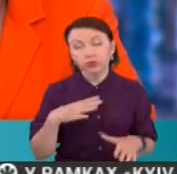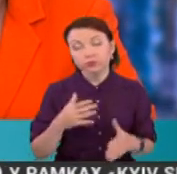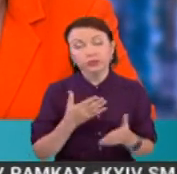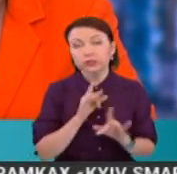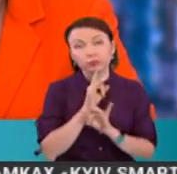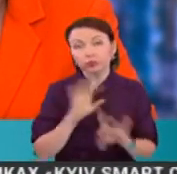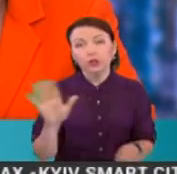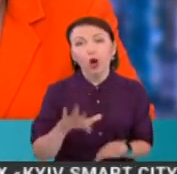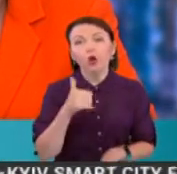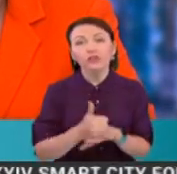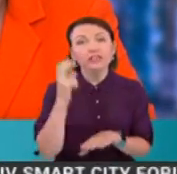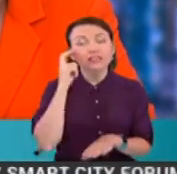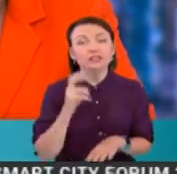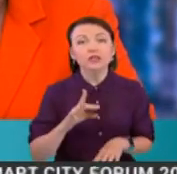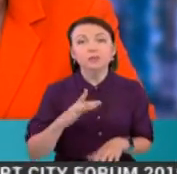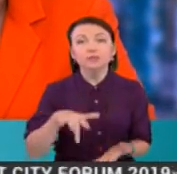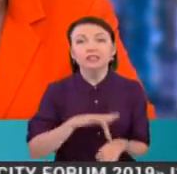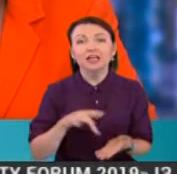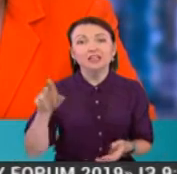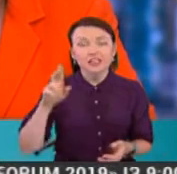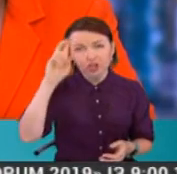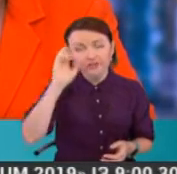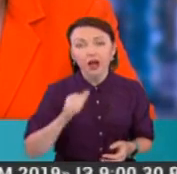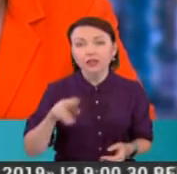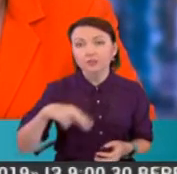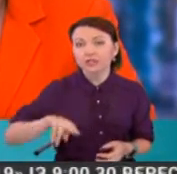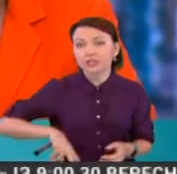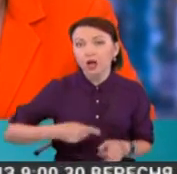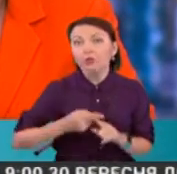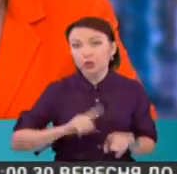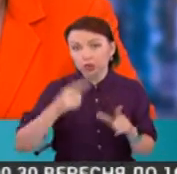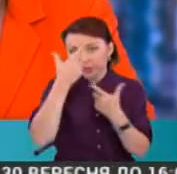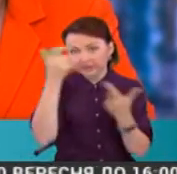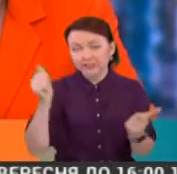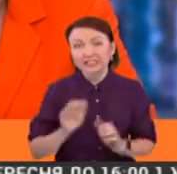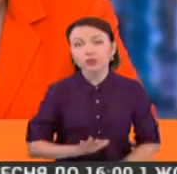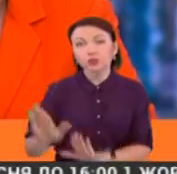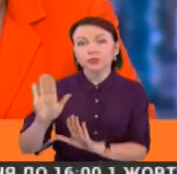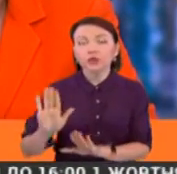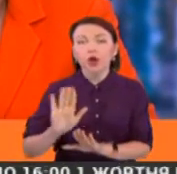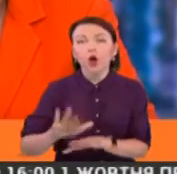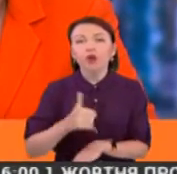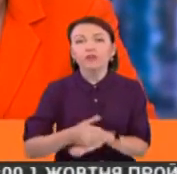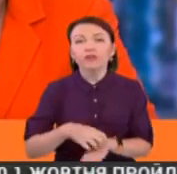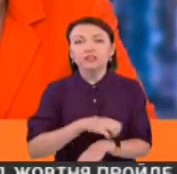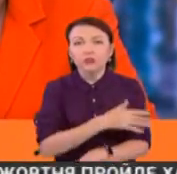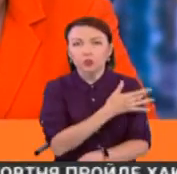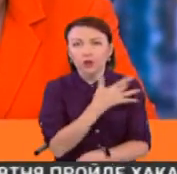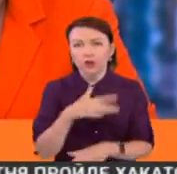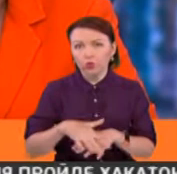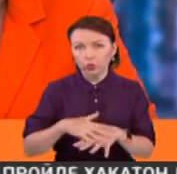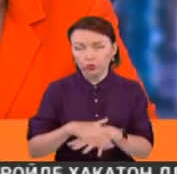голови Київської міської державної адміністрації. Про це заявив заступник голови фракції «Слуга народу» Олександр